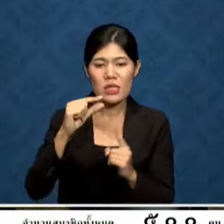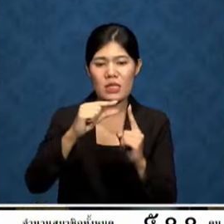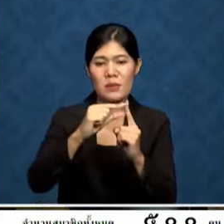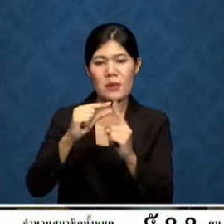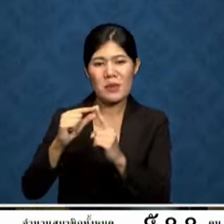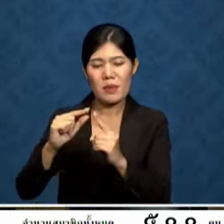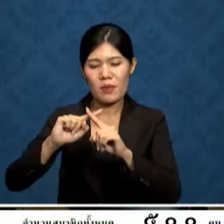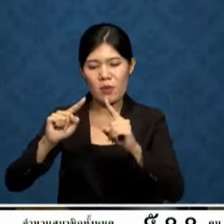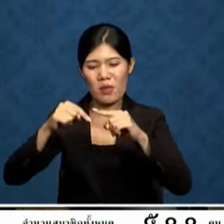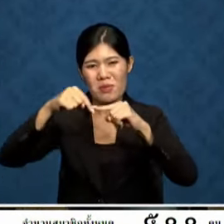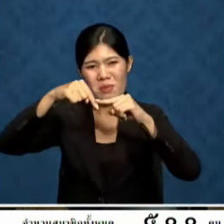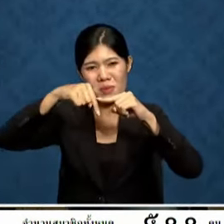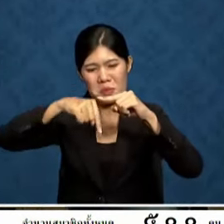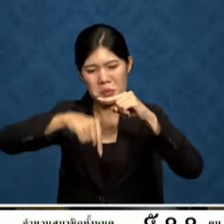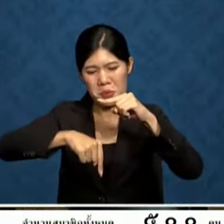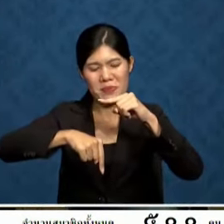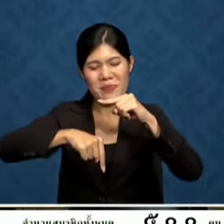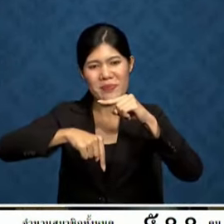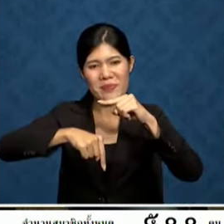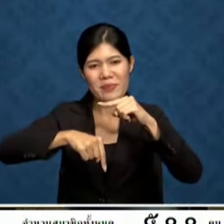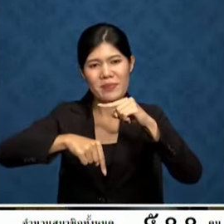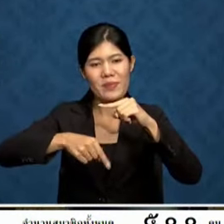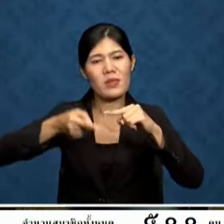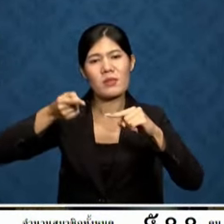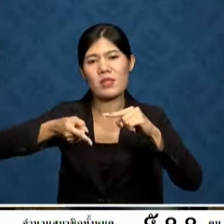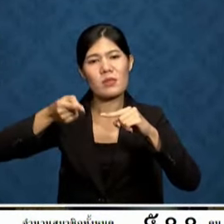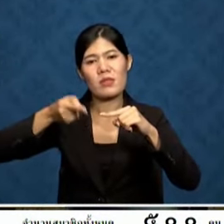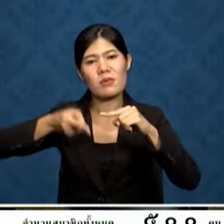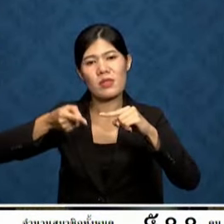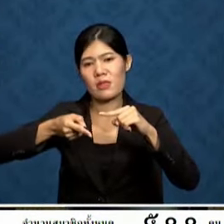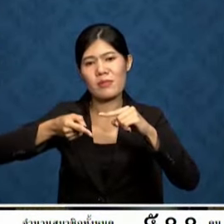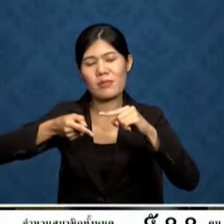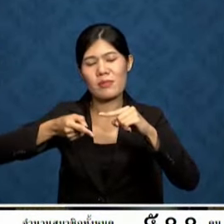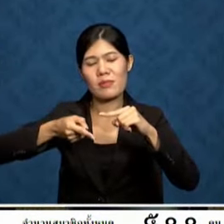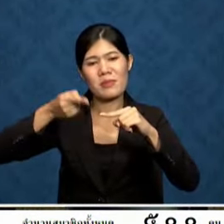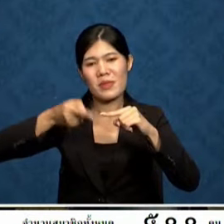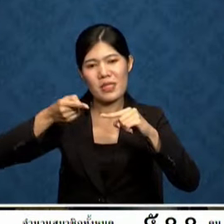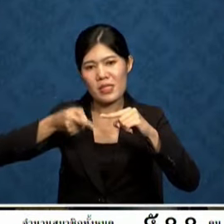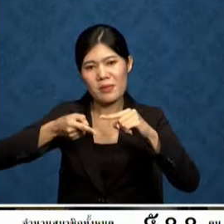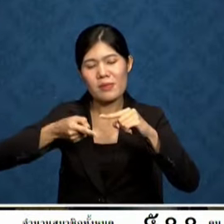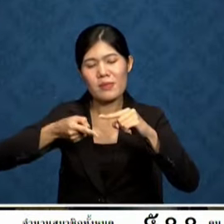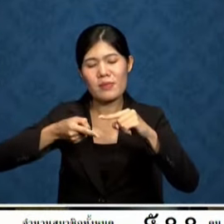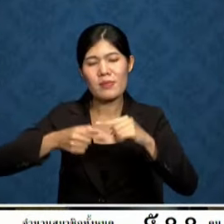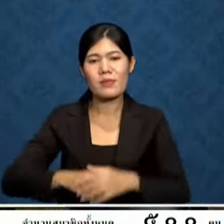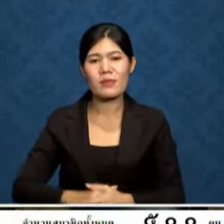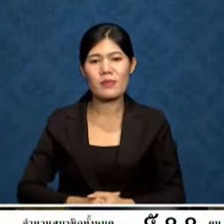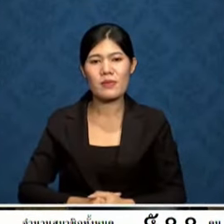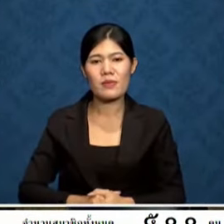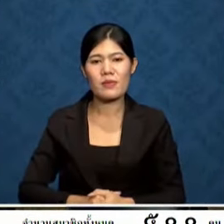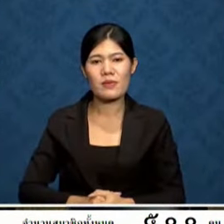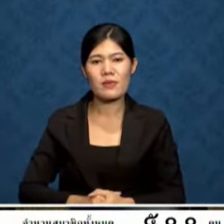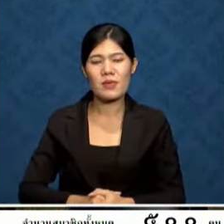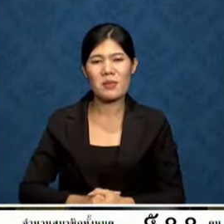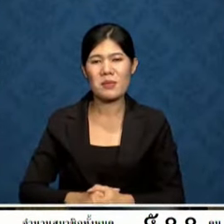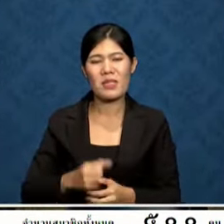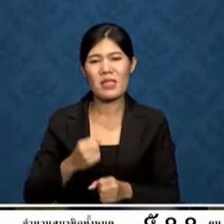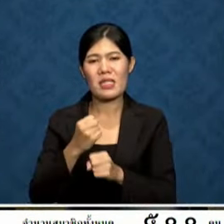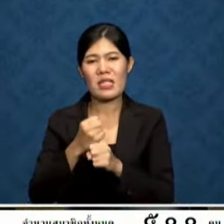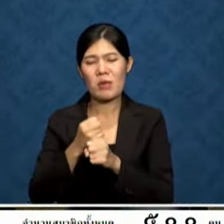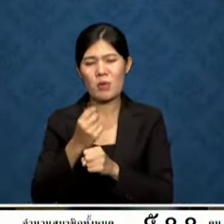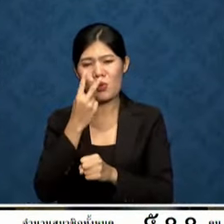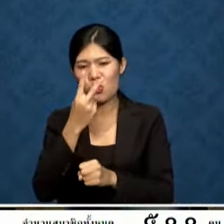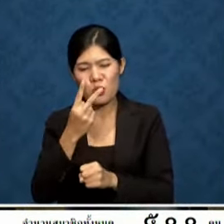รายละเอียดก็ล้วน้ำัครับซ้ำซ้อนเบี้ยหัวแตกมอง